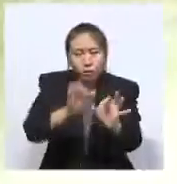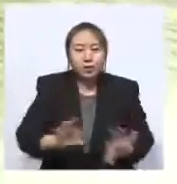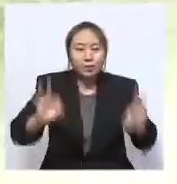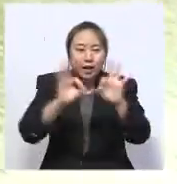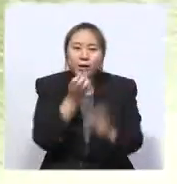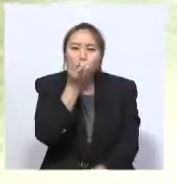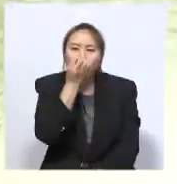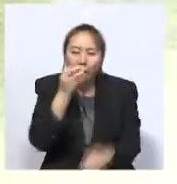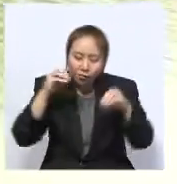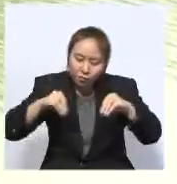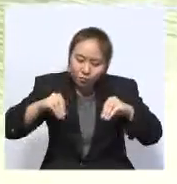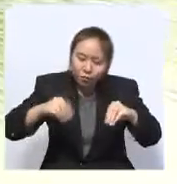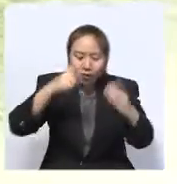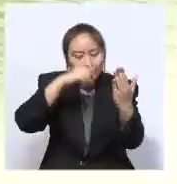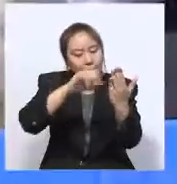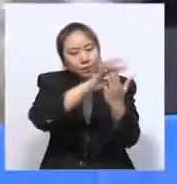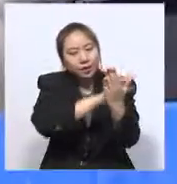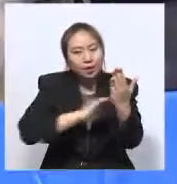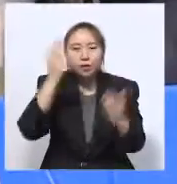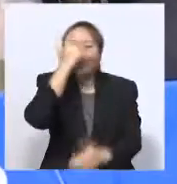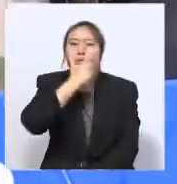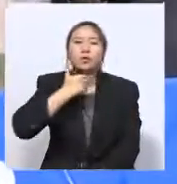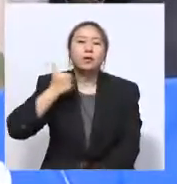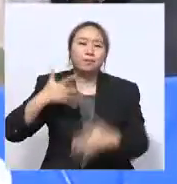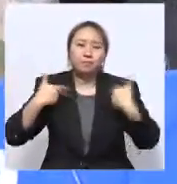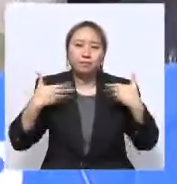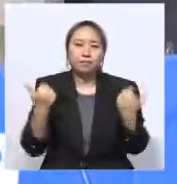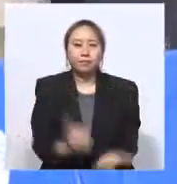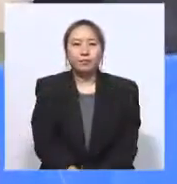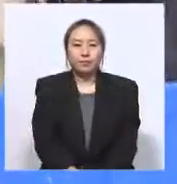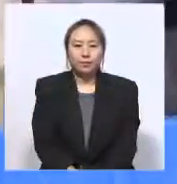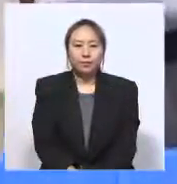สถานที่ต่างๆเพื่อให้ประเทศไทยเกิดความสวยงามสดใสค่ะ